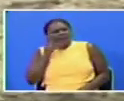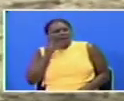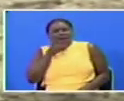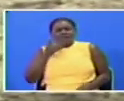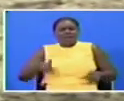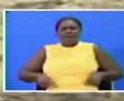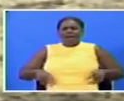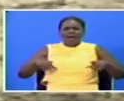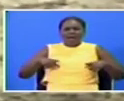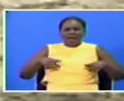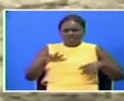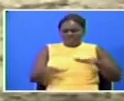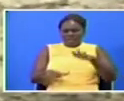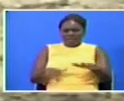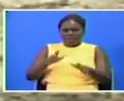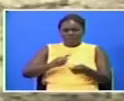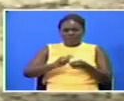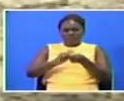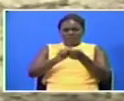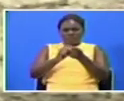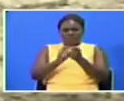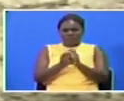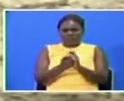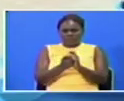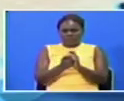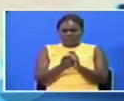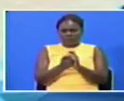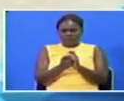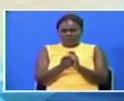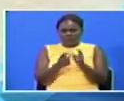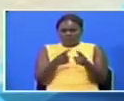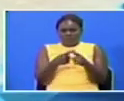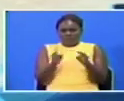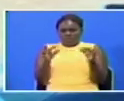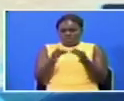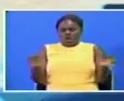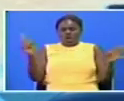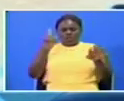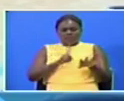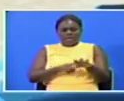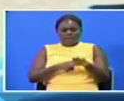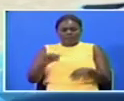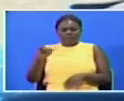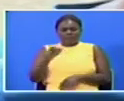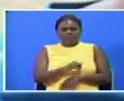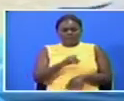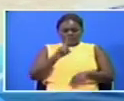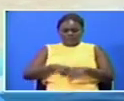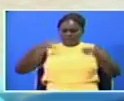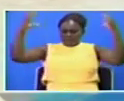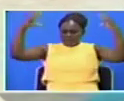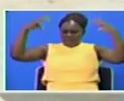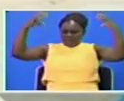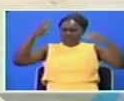kuishi matopeni wakijigeuza kwenye samadi yao wenyewe. Lakini kwa muda tumekaa nao, na kila mvua ikinyesha